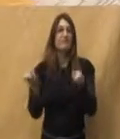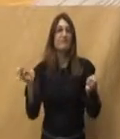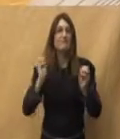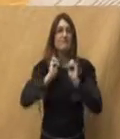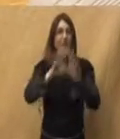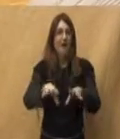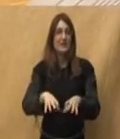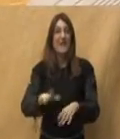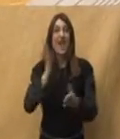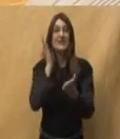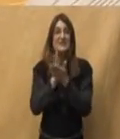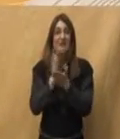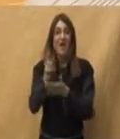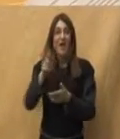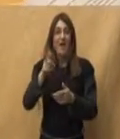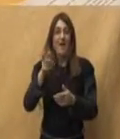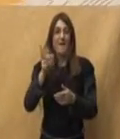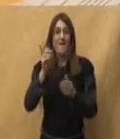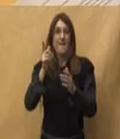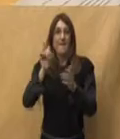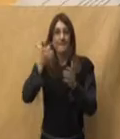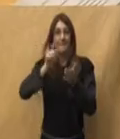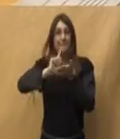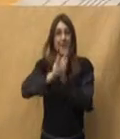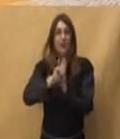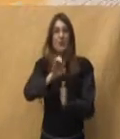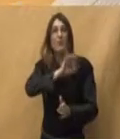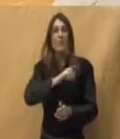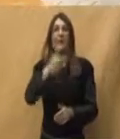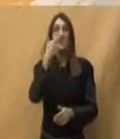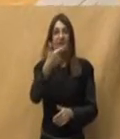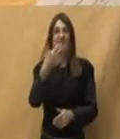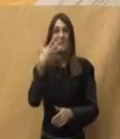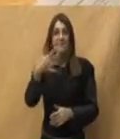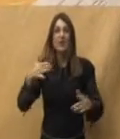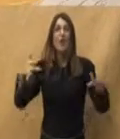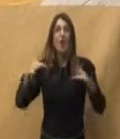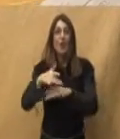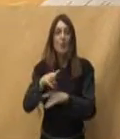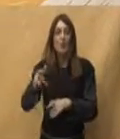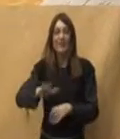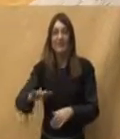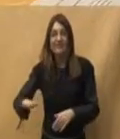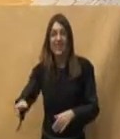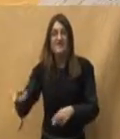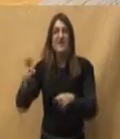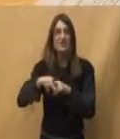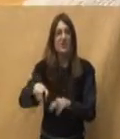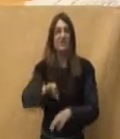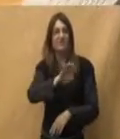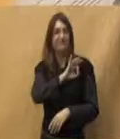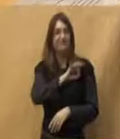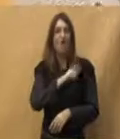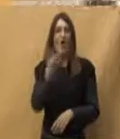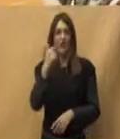a svaku minutu od gladi umre više od 25 ljudi, uglavnom djece. To su pogubne